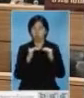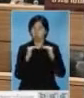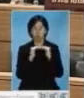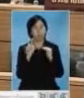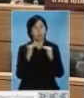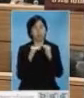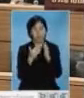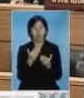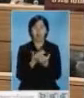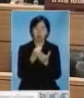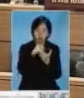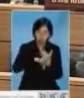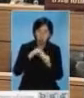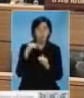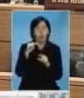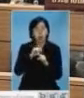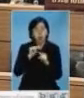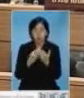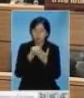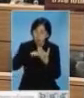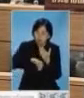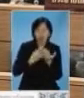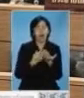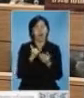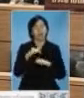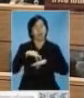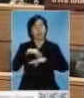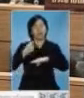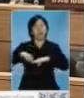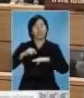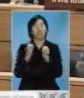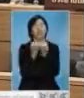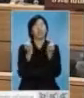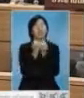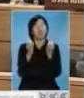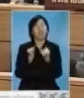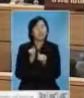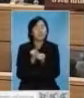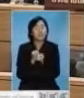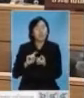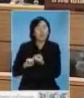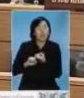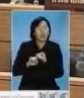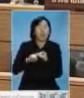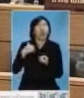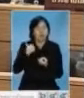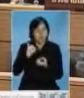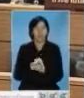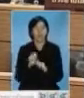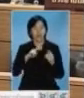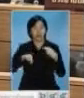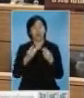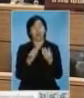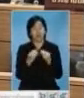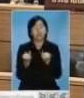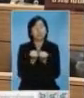ที่ทุจริตคอร์รัปชันก็จะแต่งตั้งศาลรัฐธรรมนูญที่เป็นพวกของรัฐบาลจะแต่งตั้งผู้ตรวจการแผ่นดิน